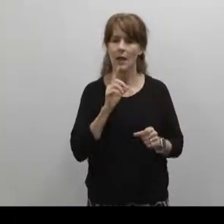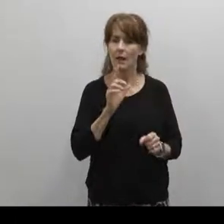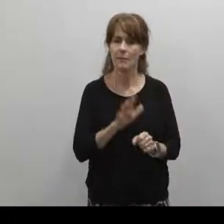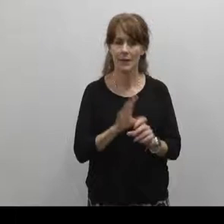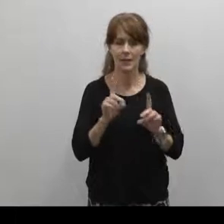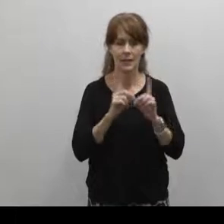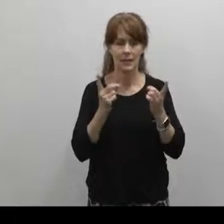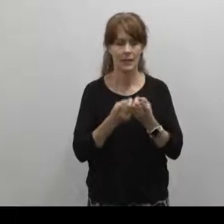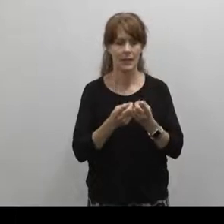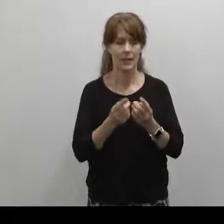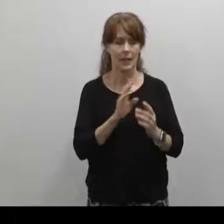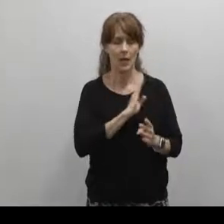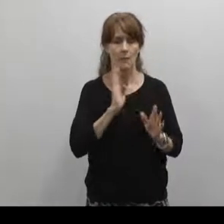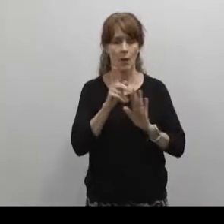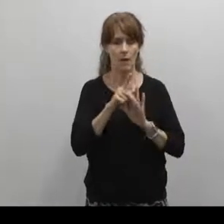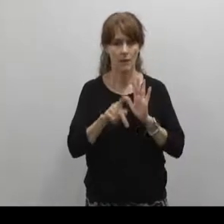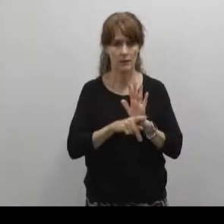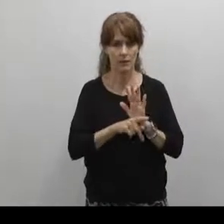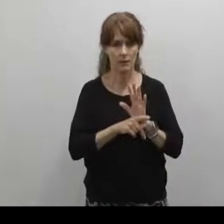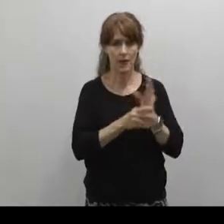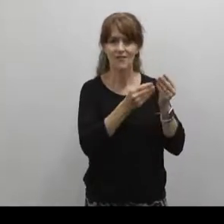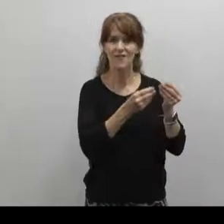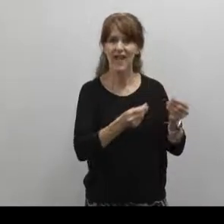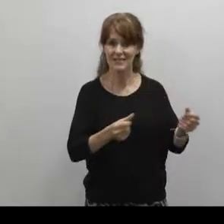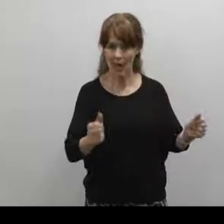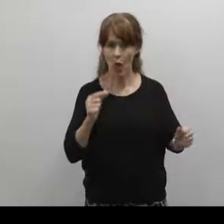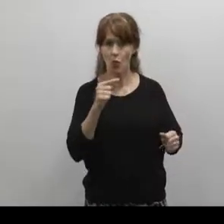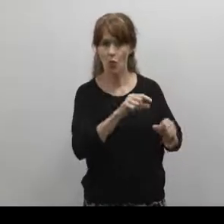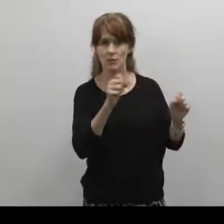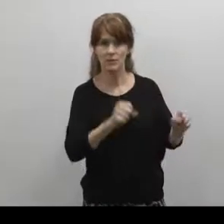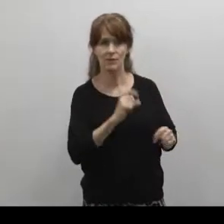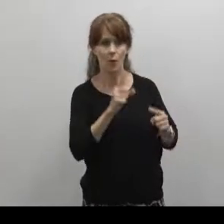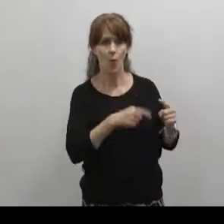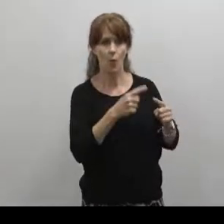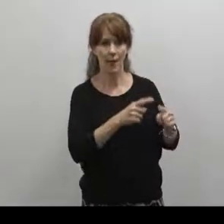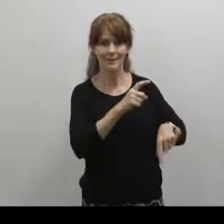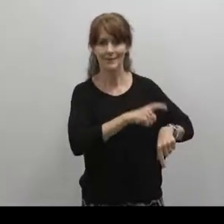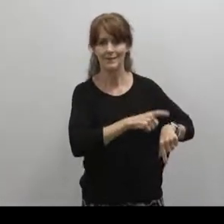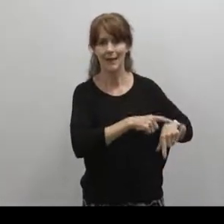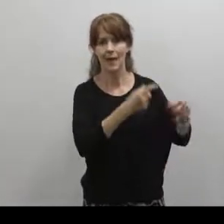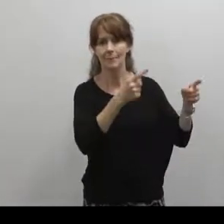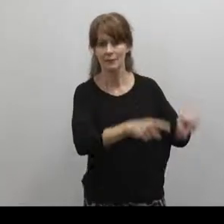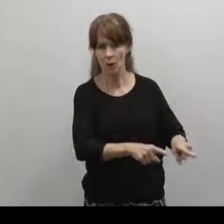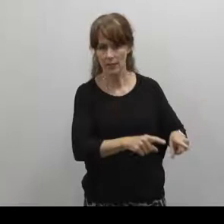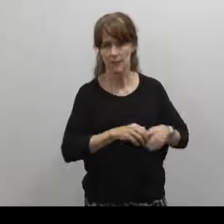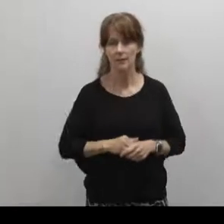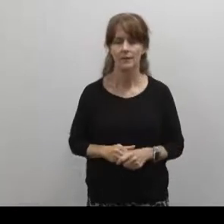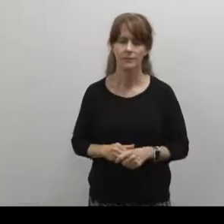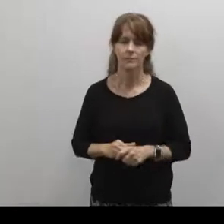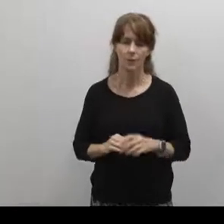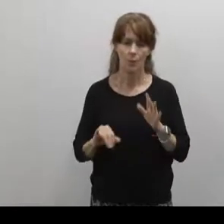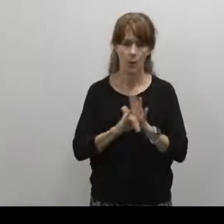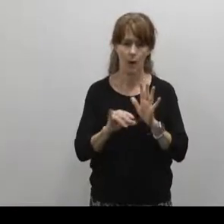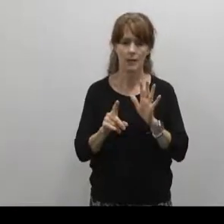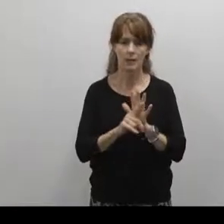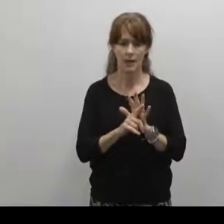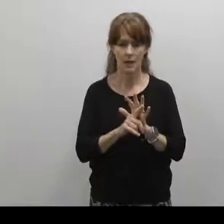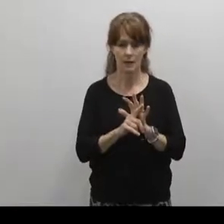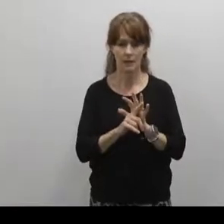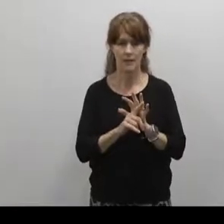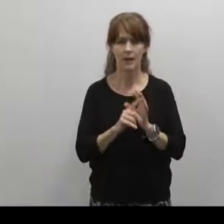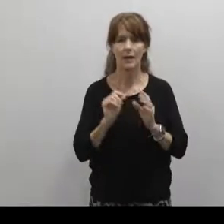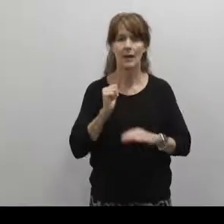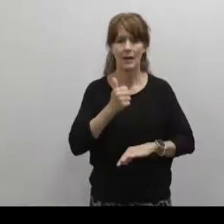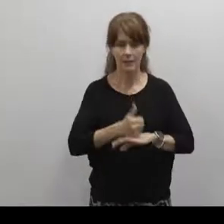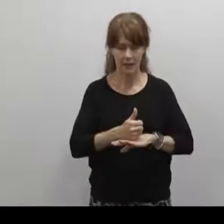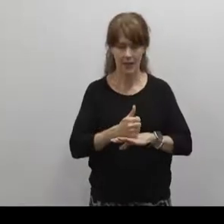trẻ lẹ nổi tế còn thay dùng miên câu này dụng bài khổ nông ca cắt bằng thoi vì hay tìm phân bấm bắt